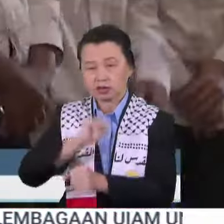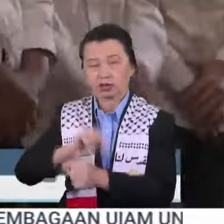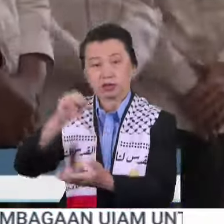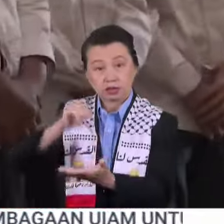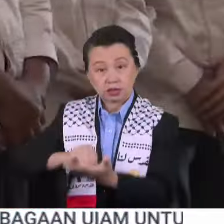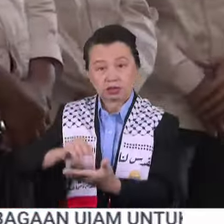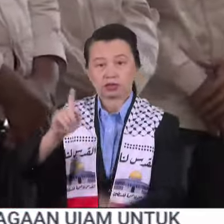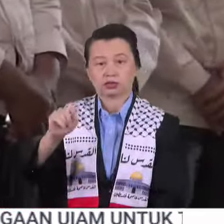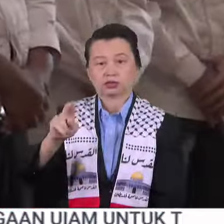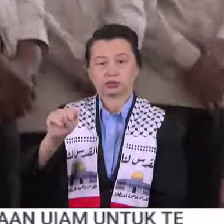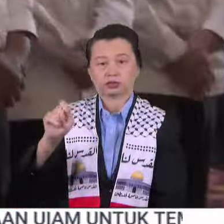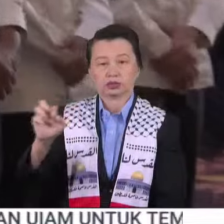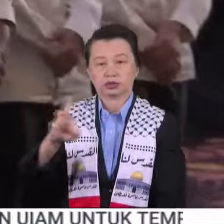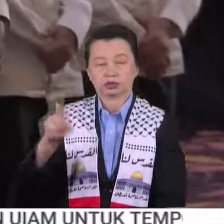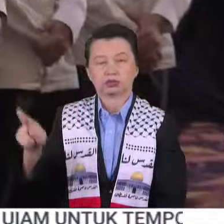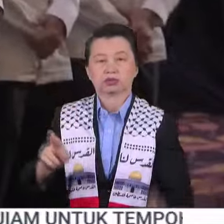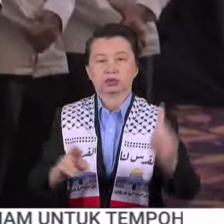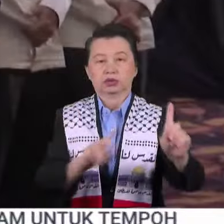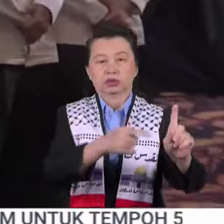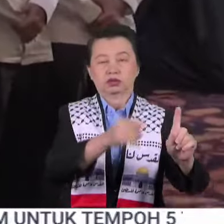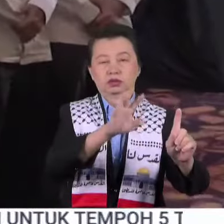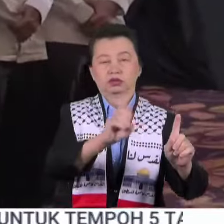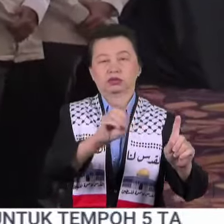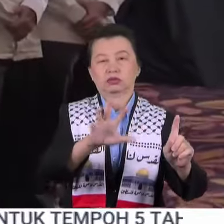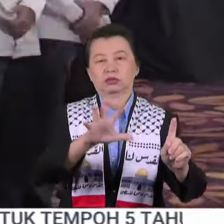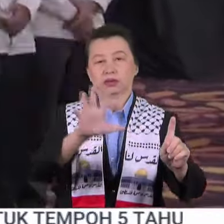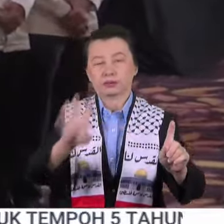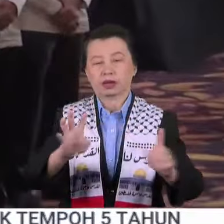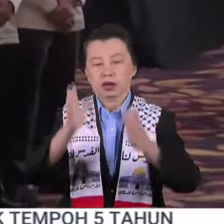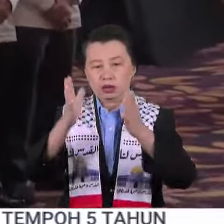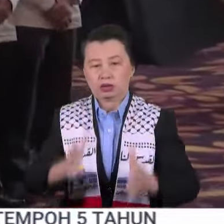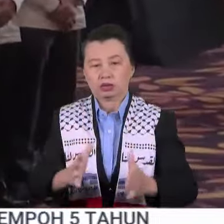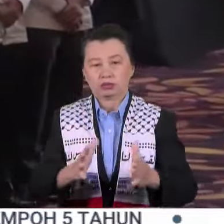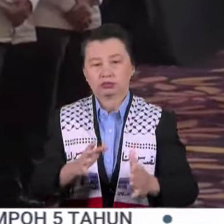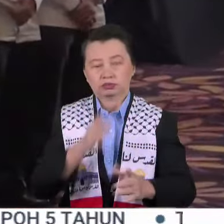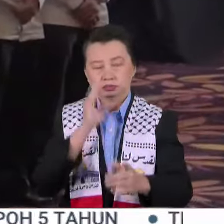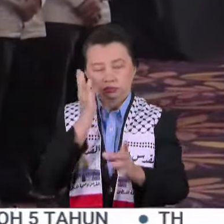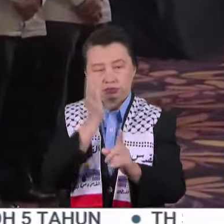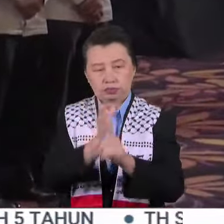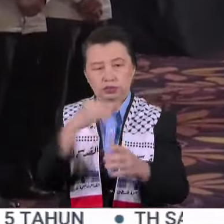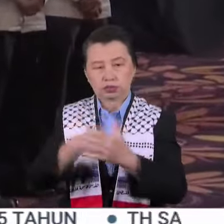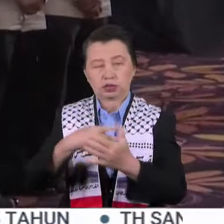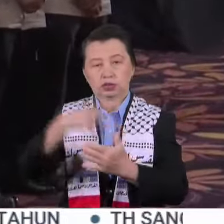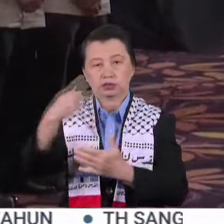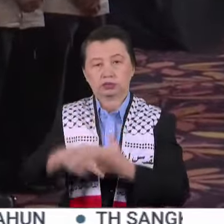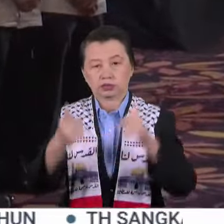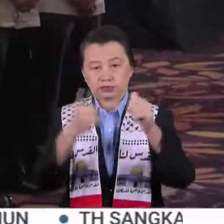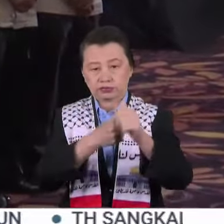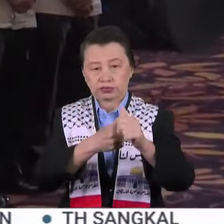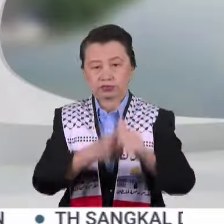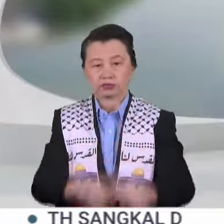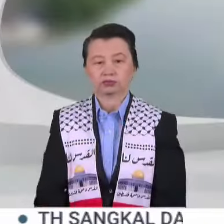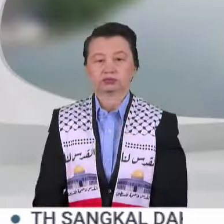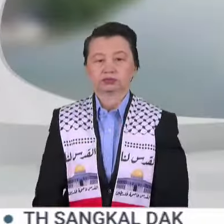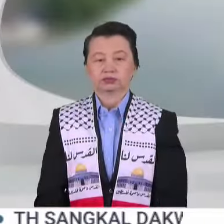Tuaran. Seramai 1,054 KIR miskin tegar disasarkan dalam projek rintis ini.